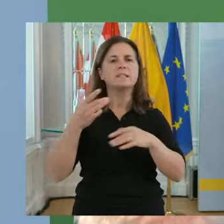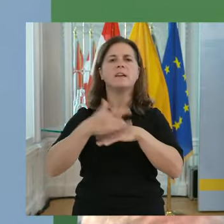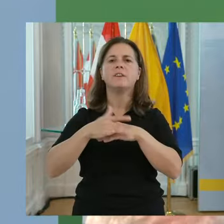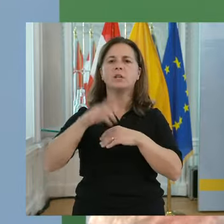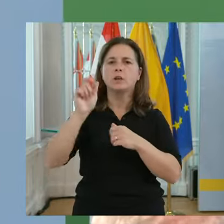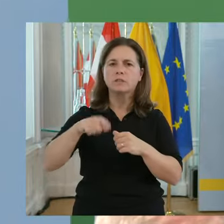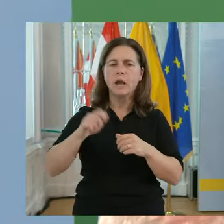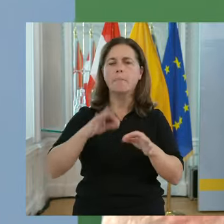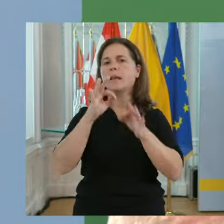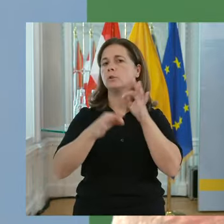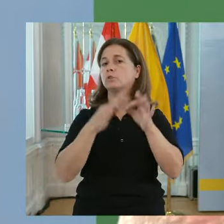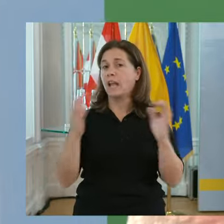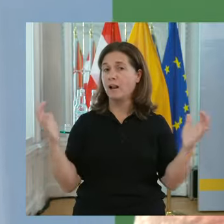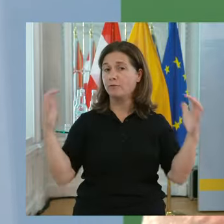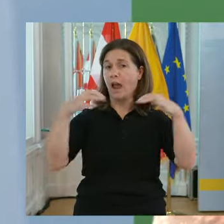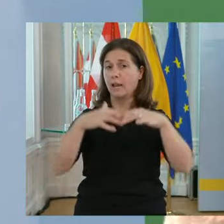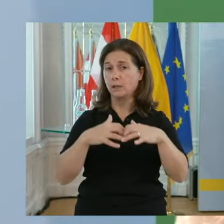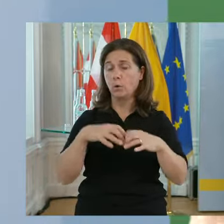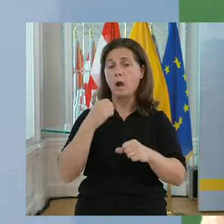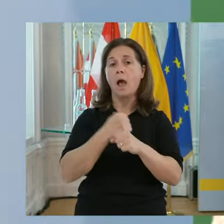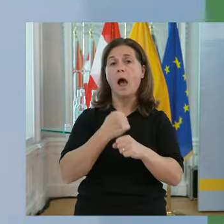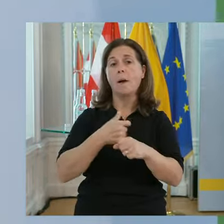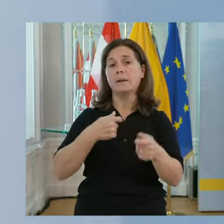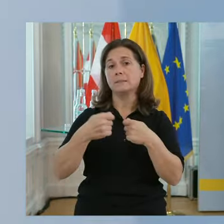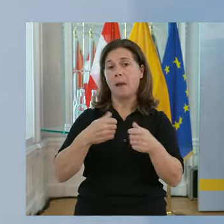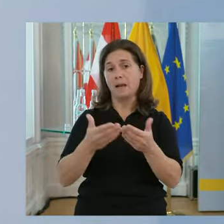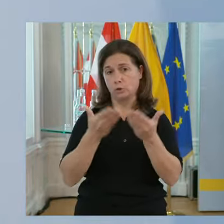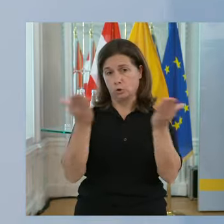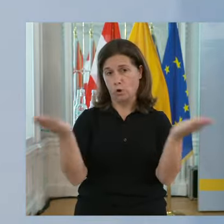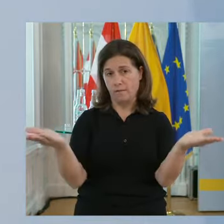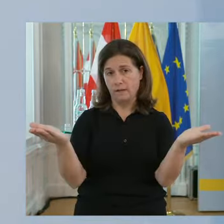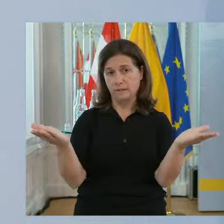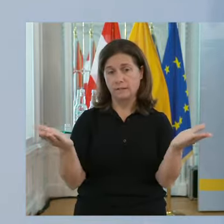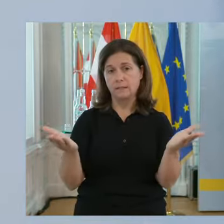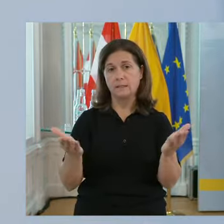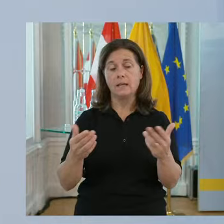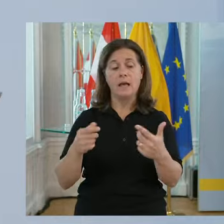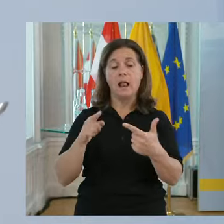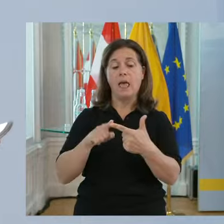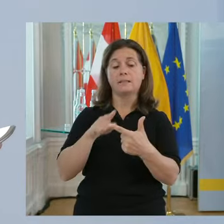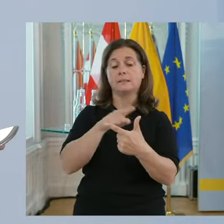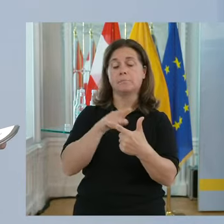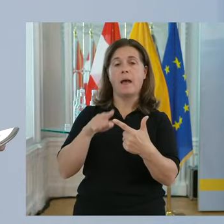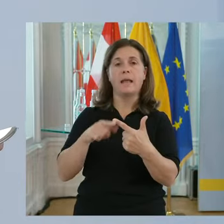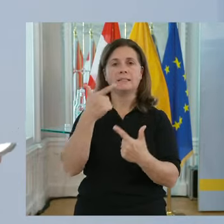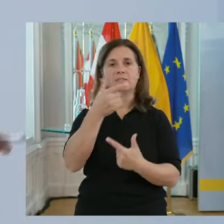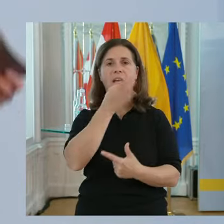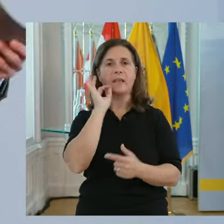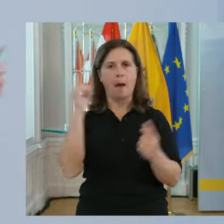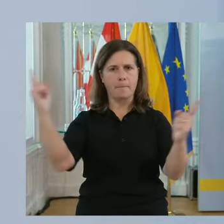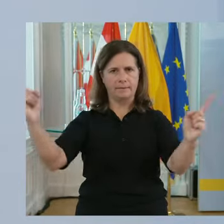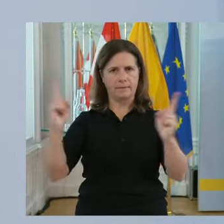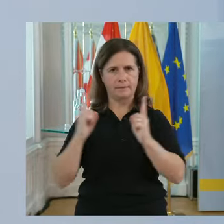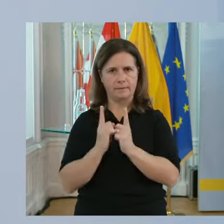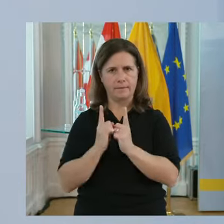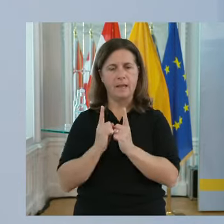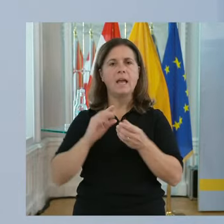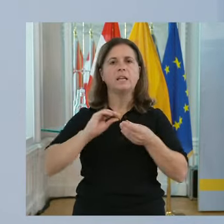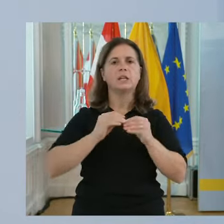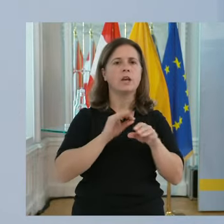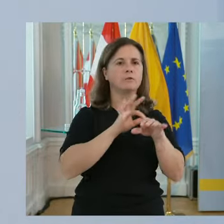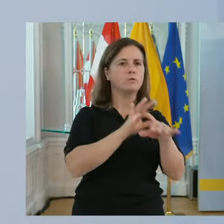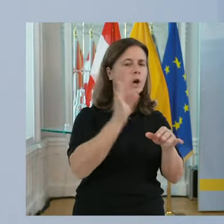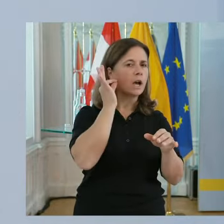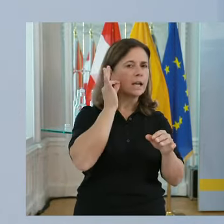die Industriellen Vereinigung und das Arbeitsmarktservice. Und von den letzten beiden darf ich nun zwei Damen nach vorne bitten. Das ist zum einen die Geschäftsführerin